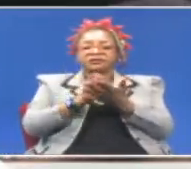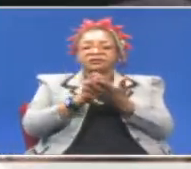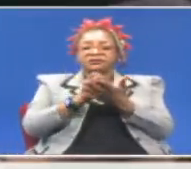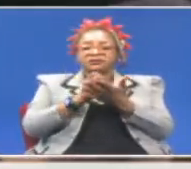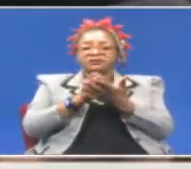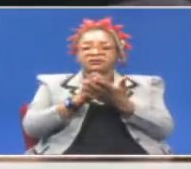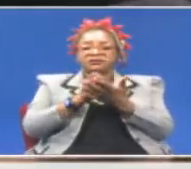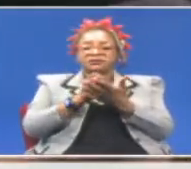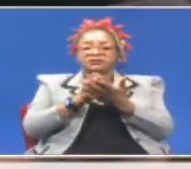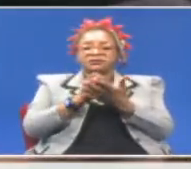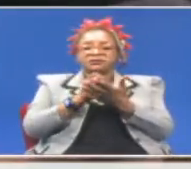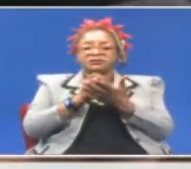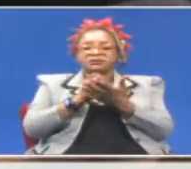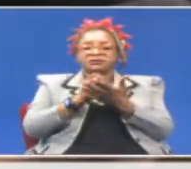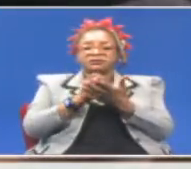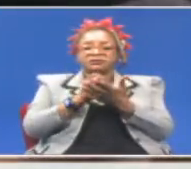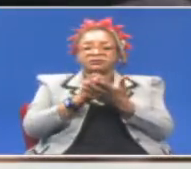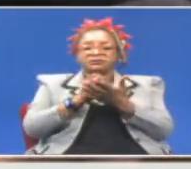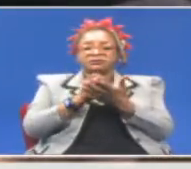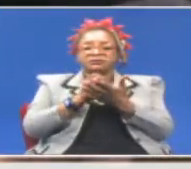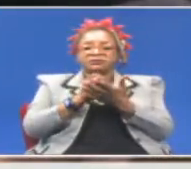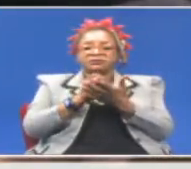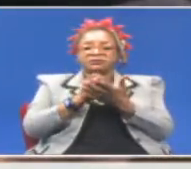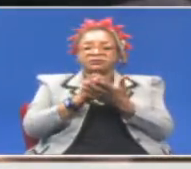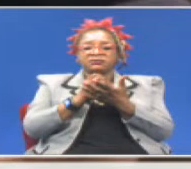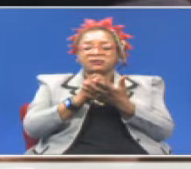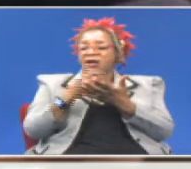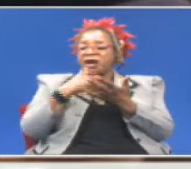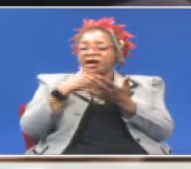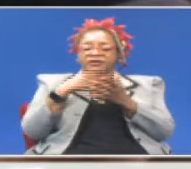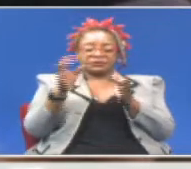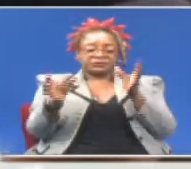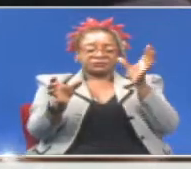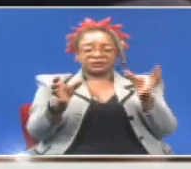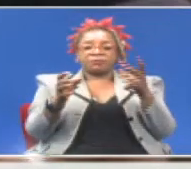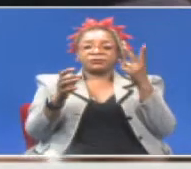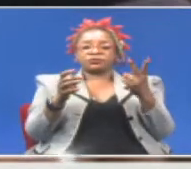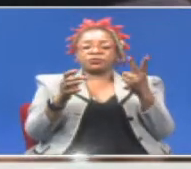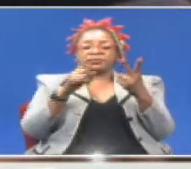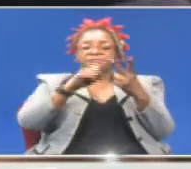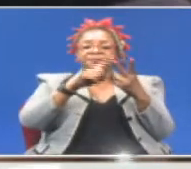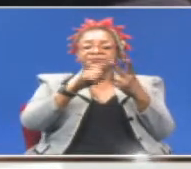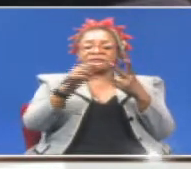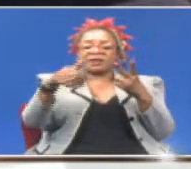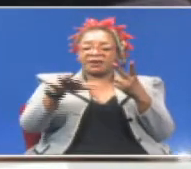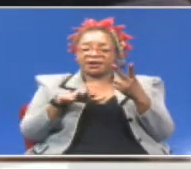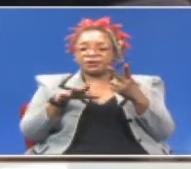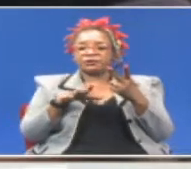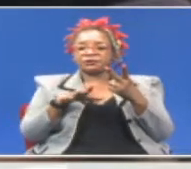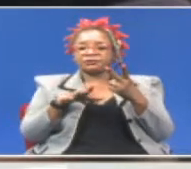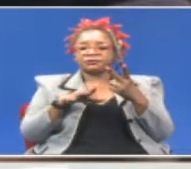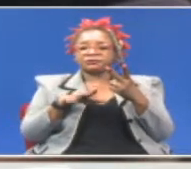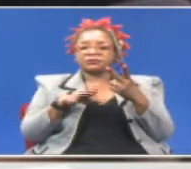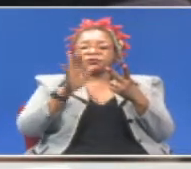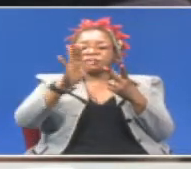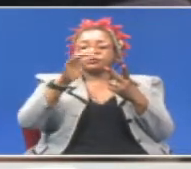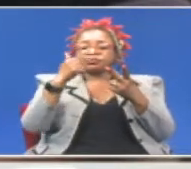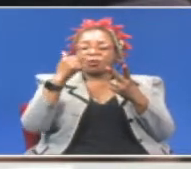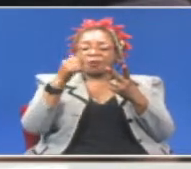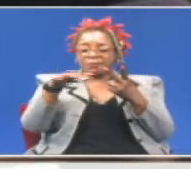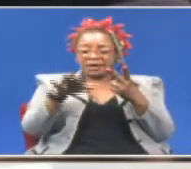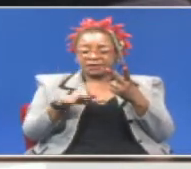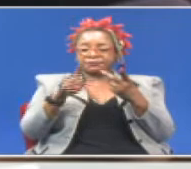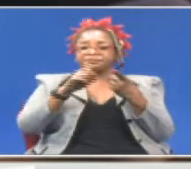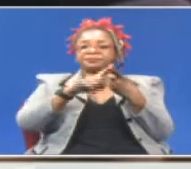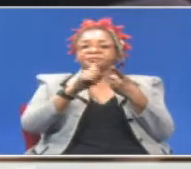aliunda vikosi kama vikosi viwili hivi. Kikosi cha kwanza ni cha mazishi, yule ambaye atakuwa amelemelewa kifo azikwe, na